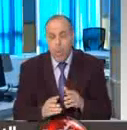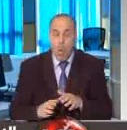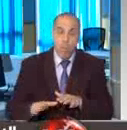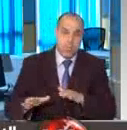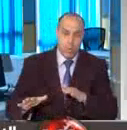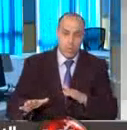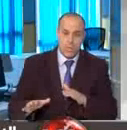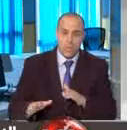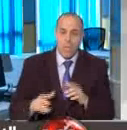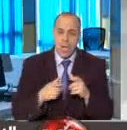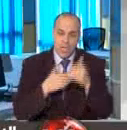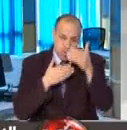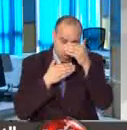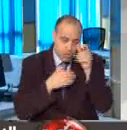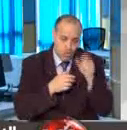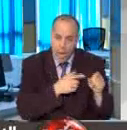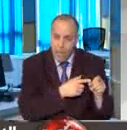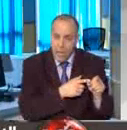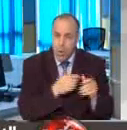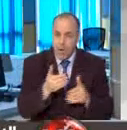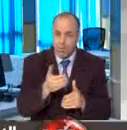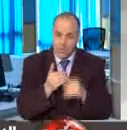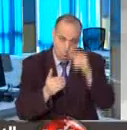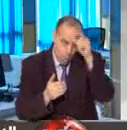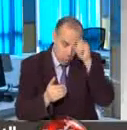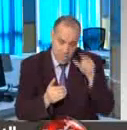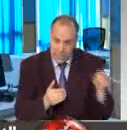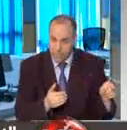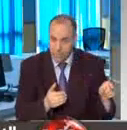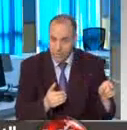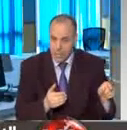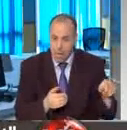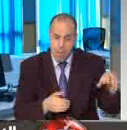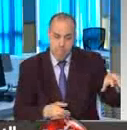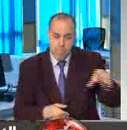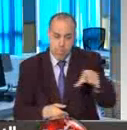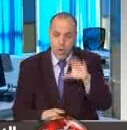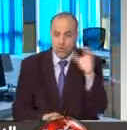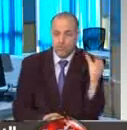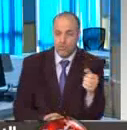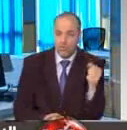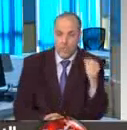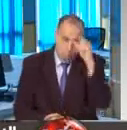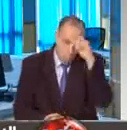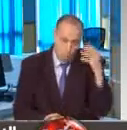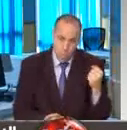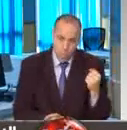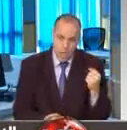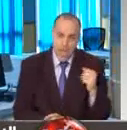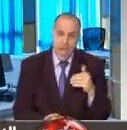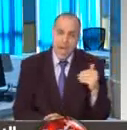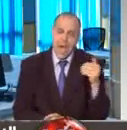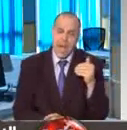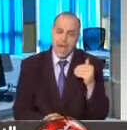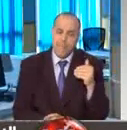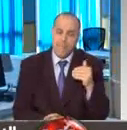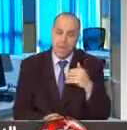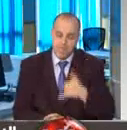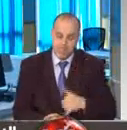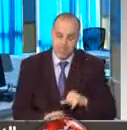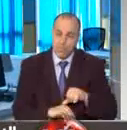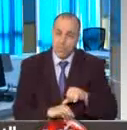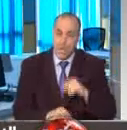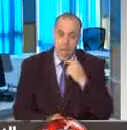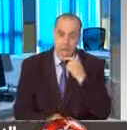بين رجال المقاومة الشعبية والمسلحين الحوثيين في مناطق يسيطر عليها الحوثيون غرب صنعاء. وذكرت